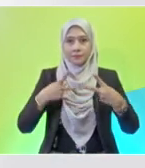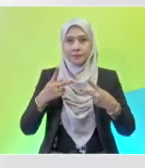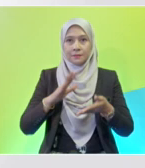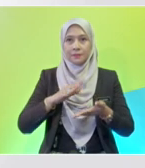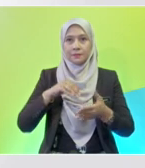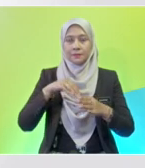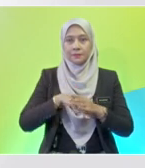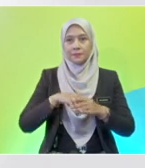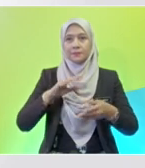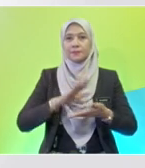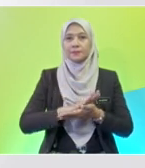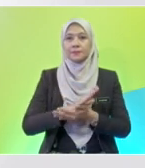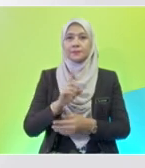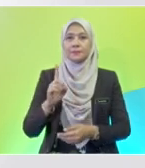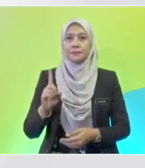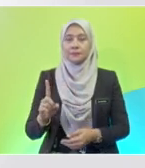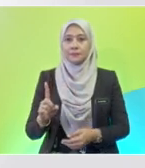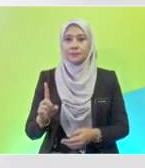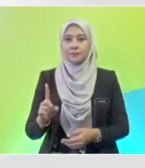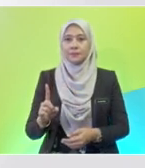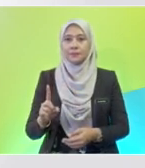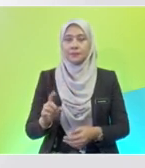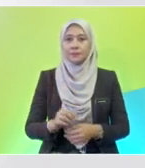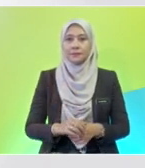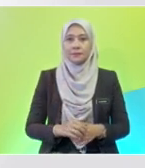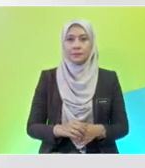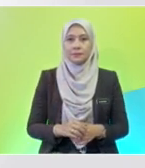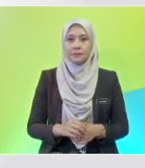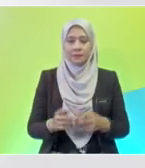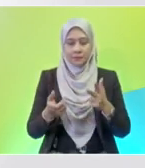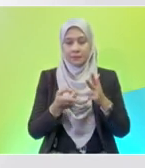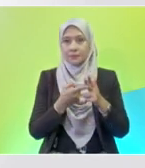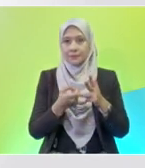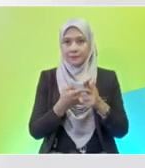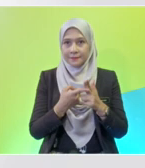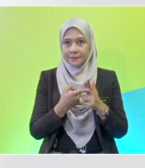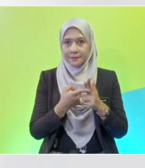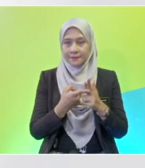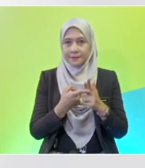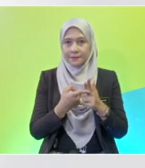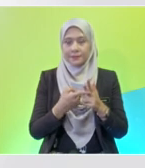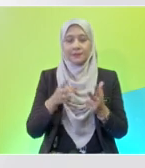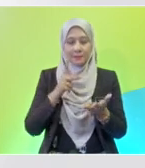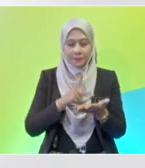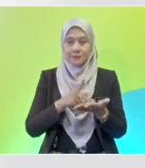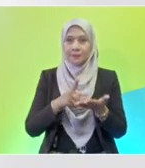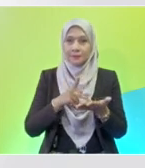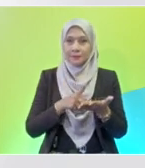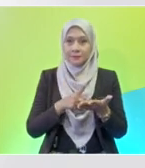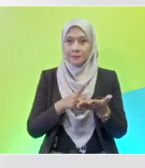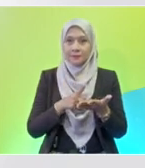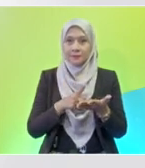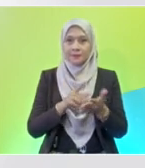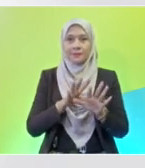murid-murid boleh menggunakannya kemudian Langkah ketiga barulah kita mengira tapi kita tak boleh